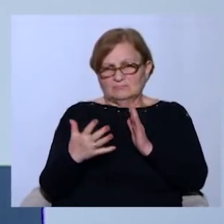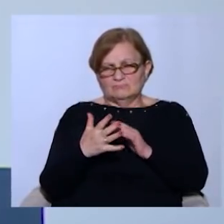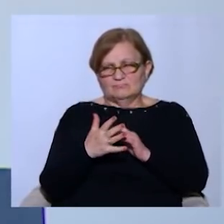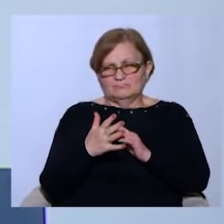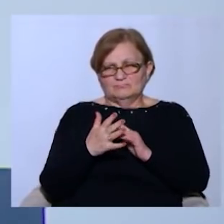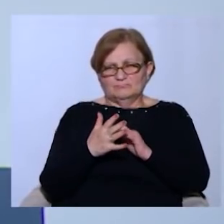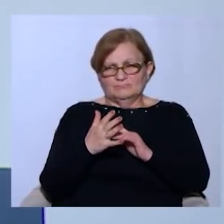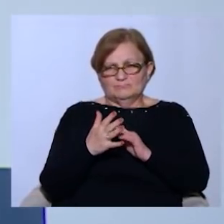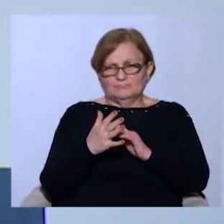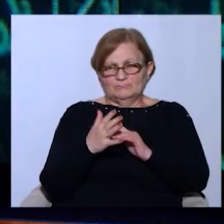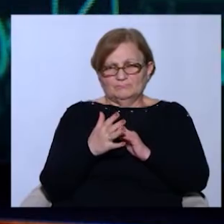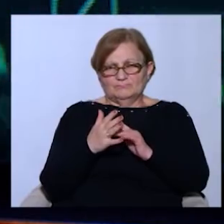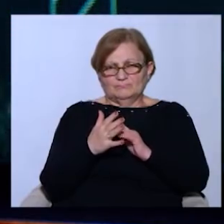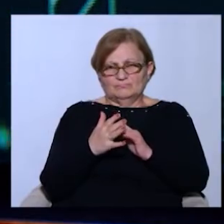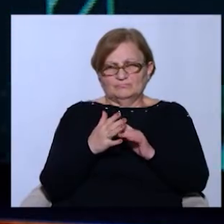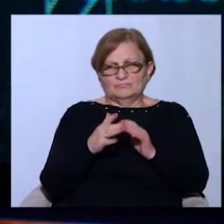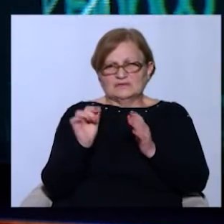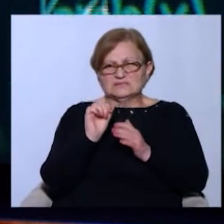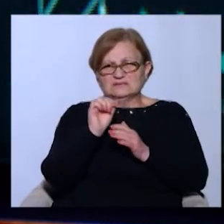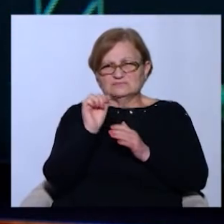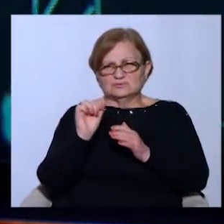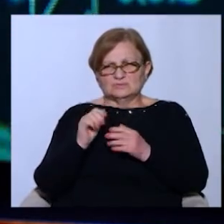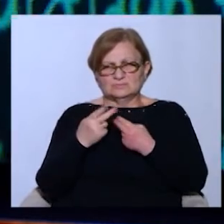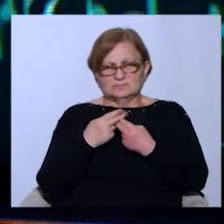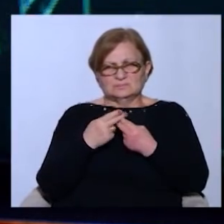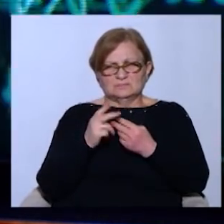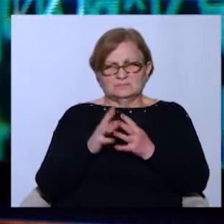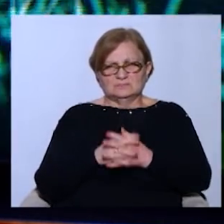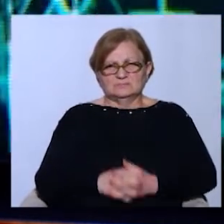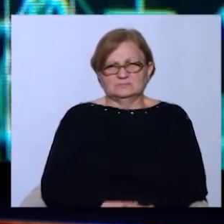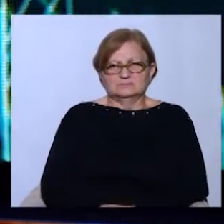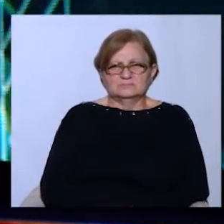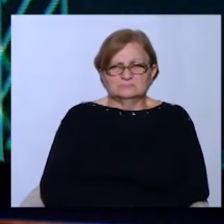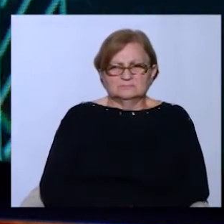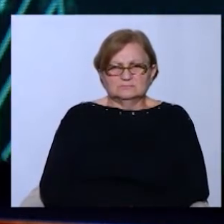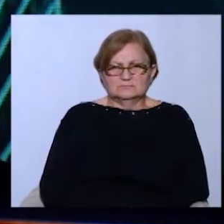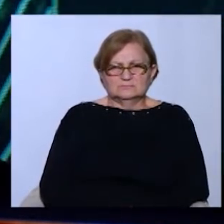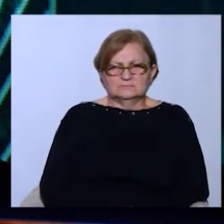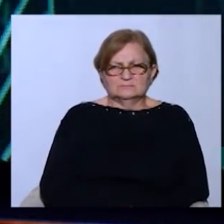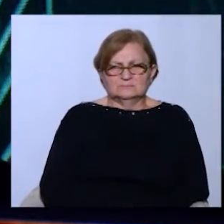თუ ეს წავშალოთ, რომ ხელი არ შეგვიშალოს, აი ასე.